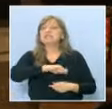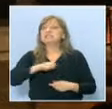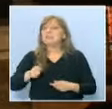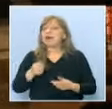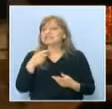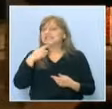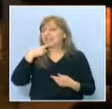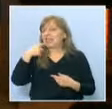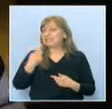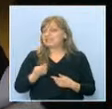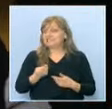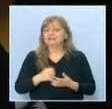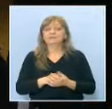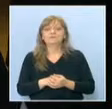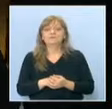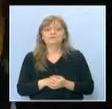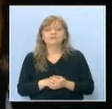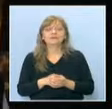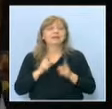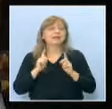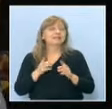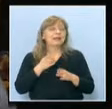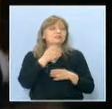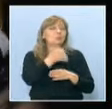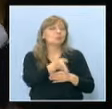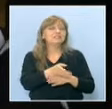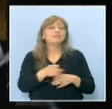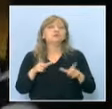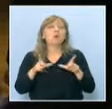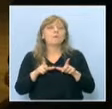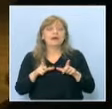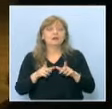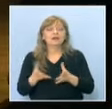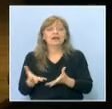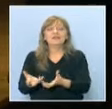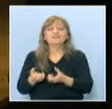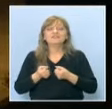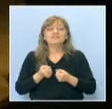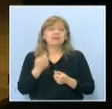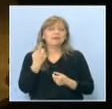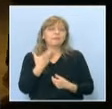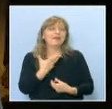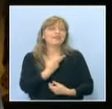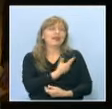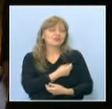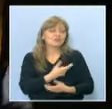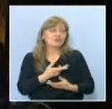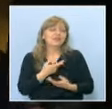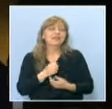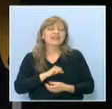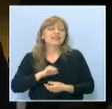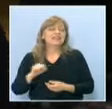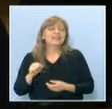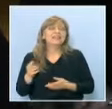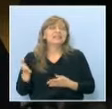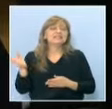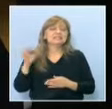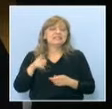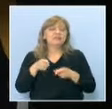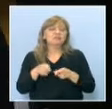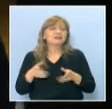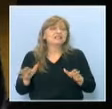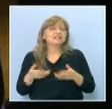на заплетени сюжети. Трябва да отидем до Марокко, за да вземем една дрога. И след това стават